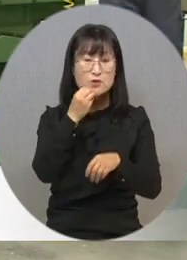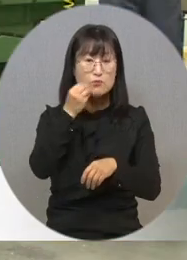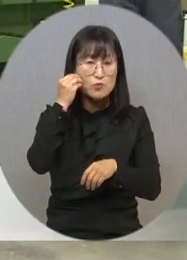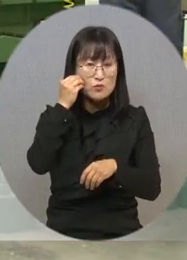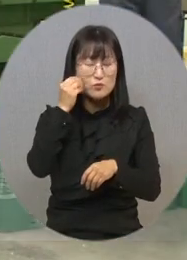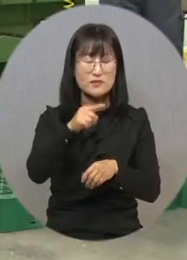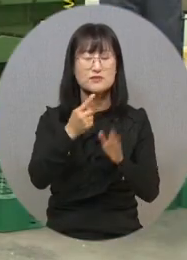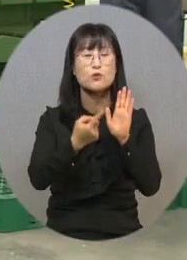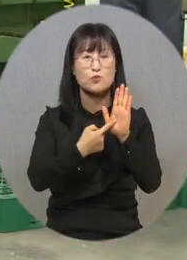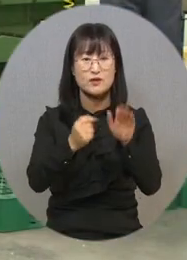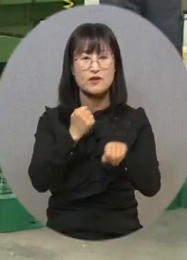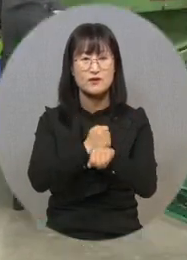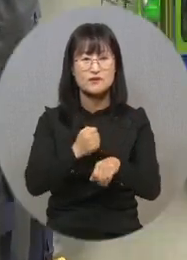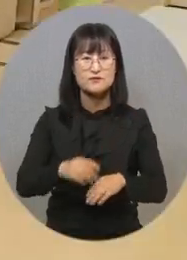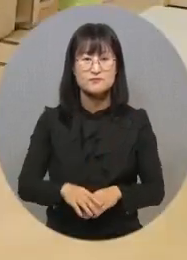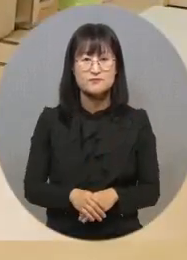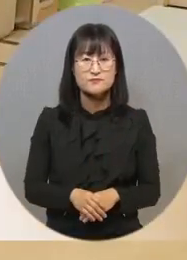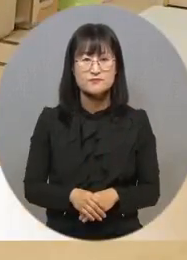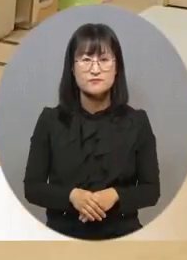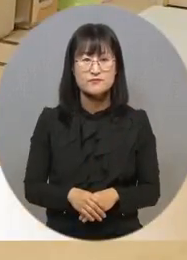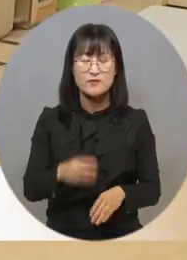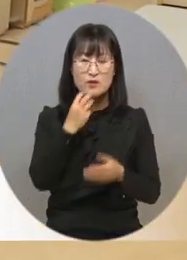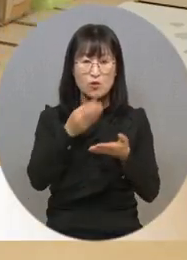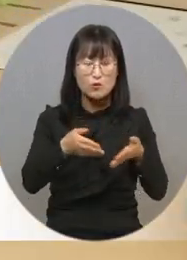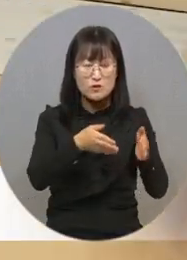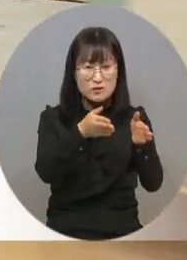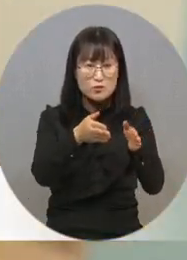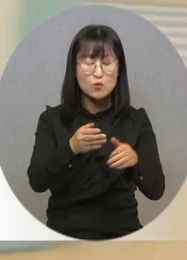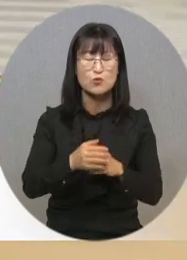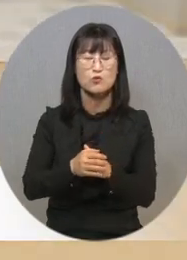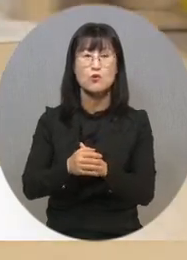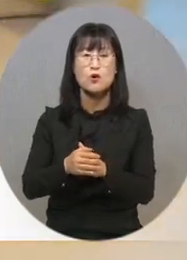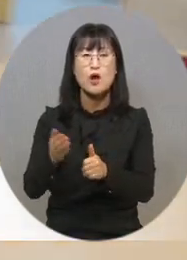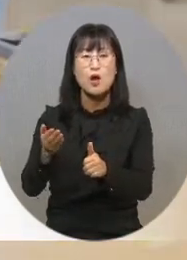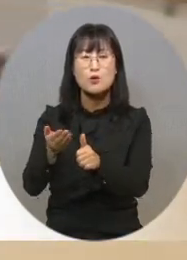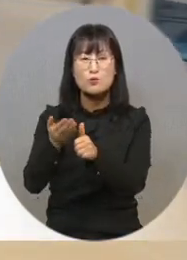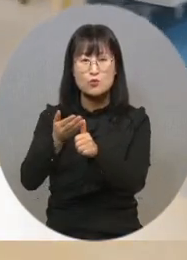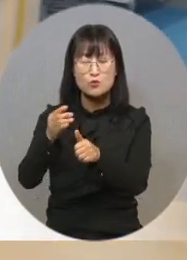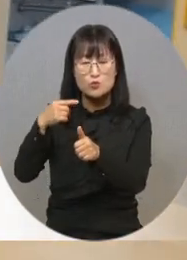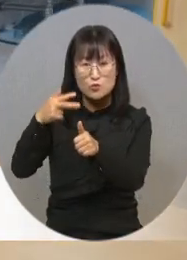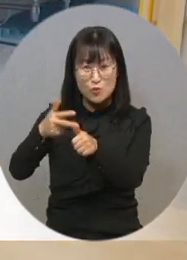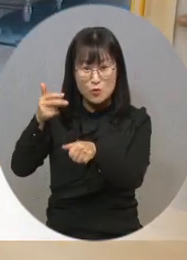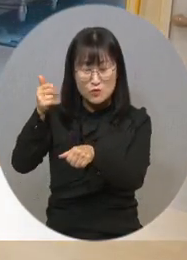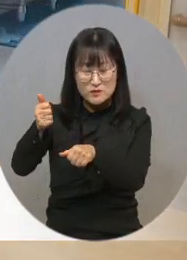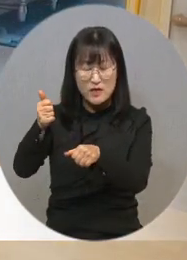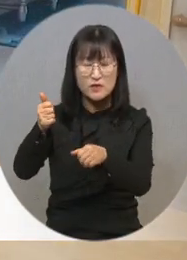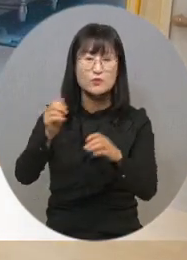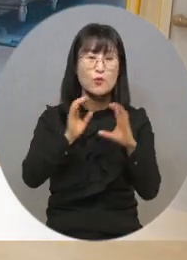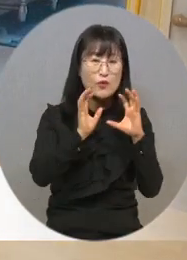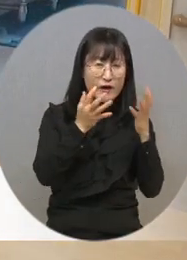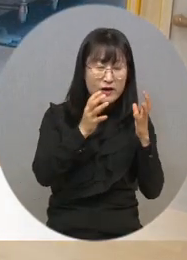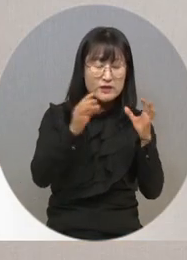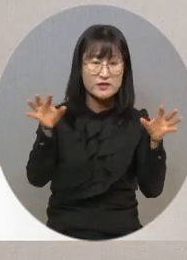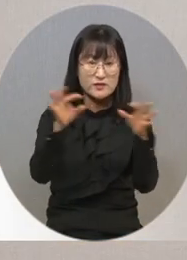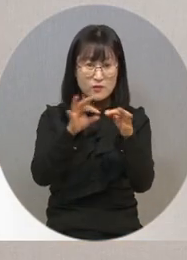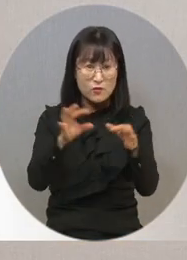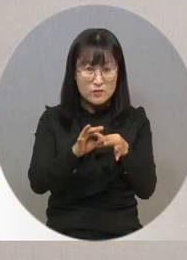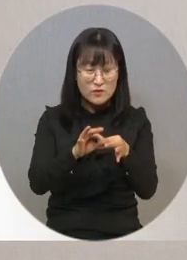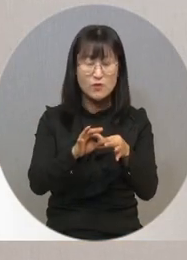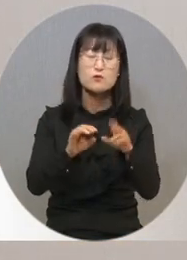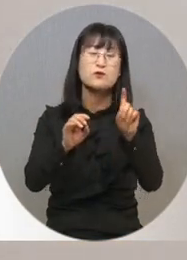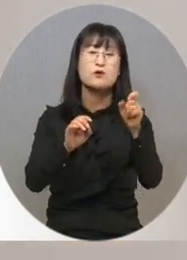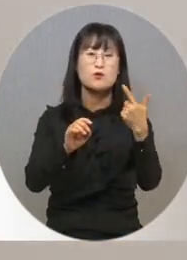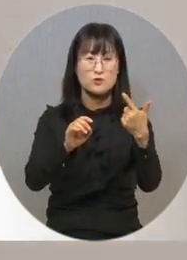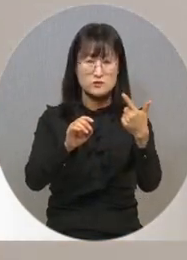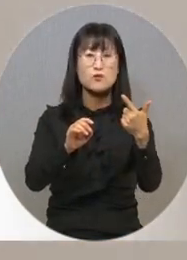공개될 예정입니다. 경기도가 보육교사 대비 영아 수를 축소한 영세아 전용 어린이집을